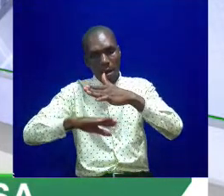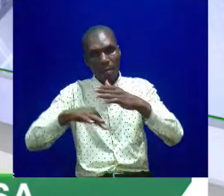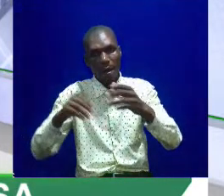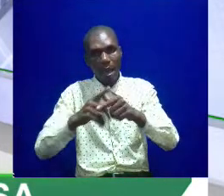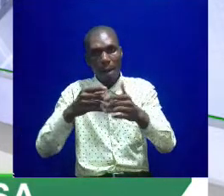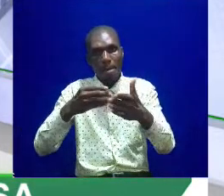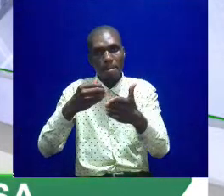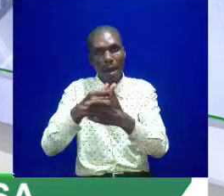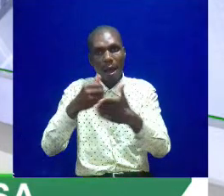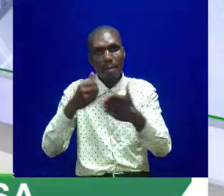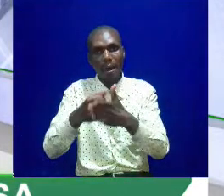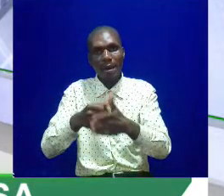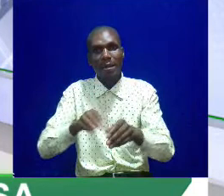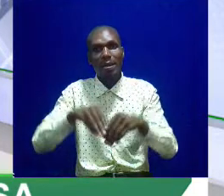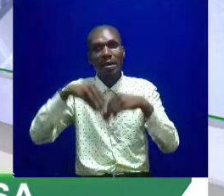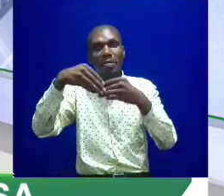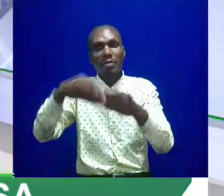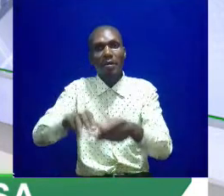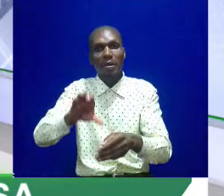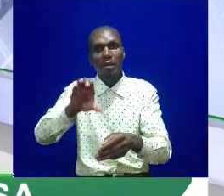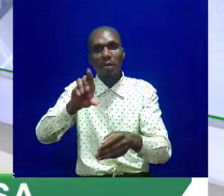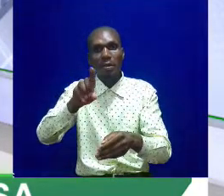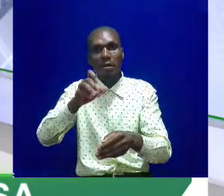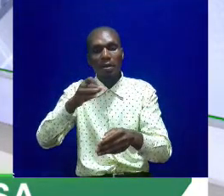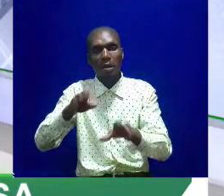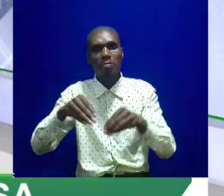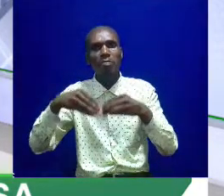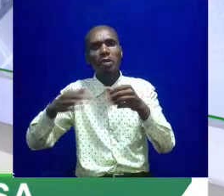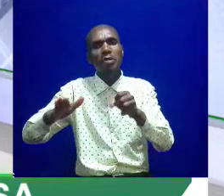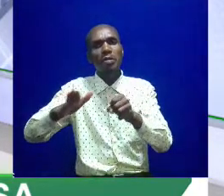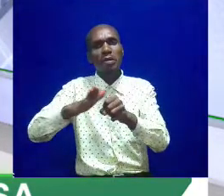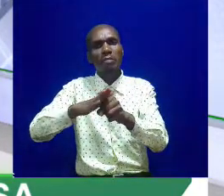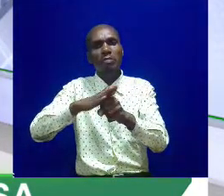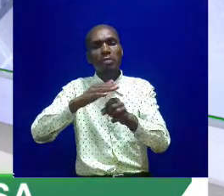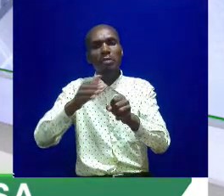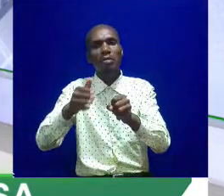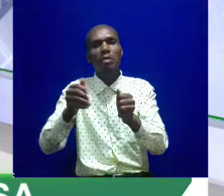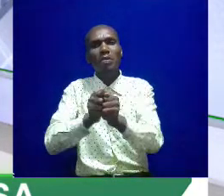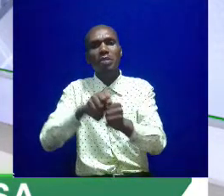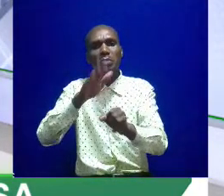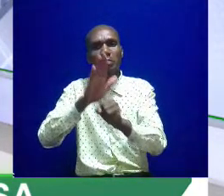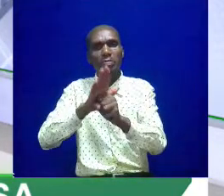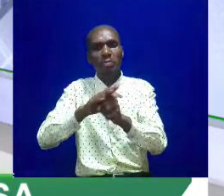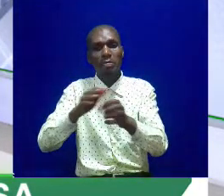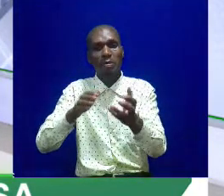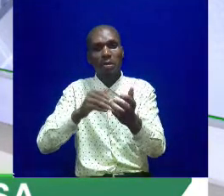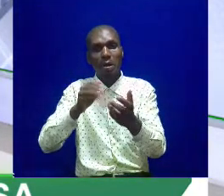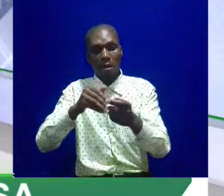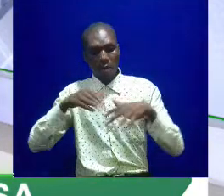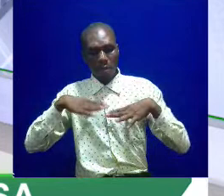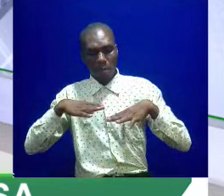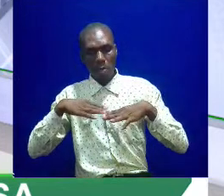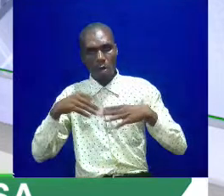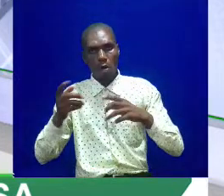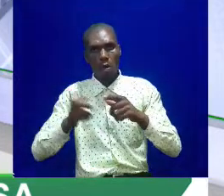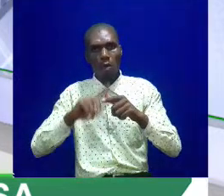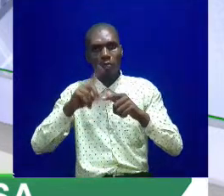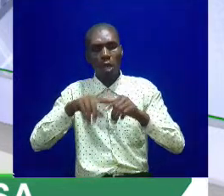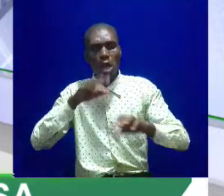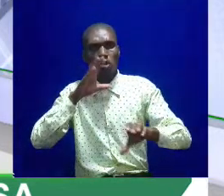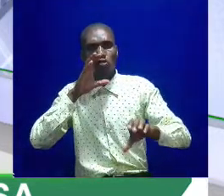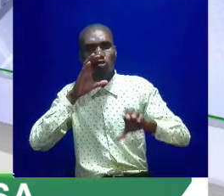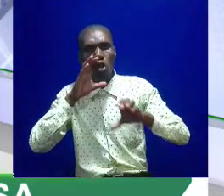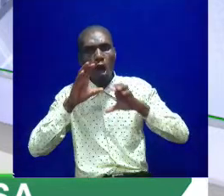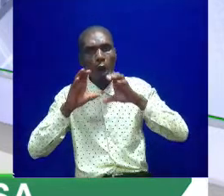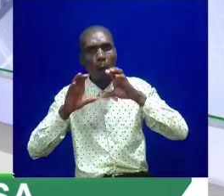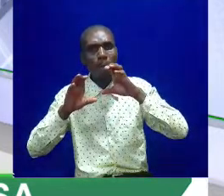na nwa wachia sechibunge chipe chikwe na nwa kubwatika na nobunge bugabanto. Ukwana chingakie chio nigo mkunji ya